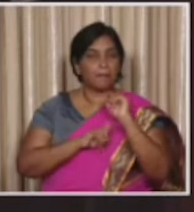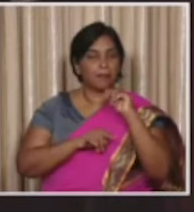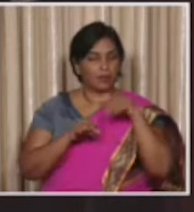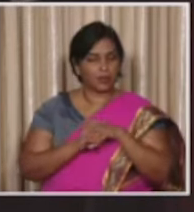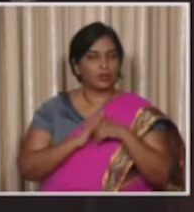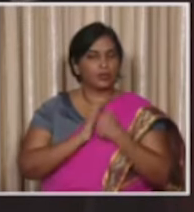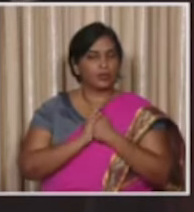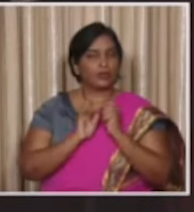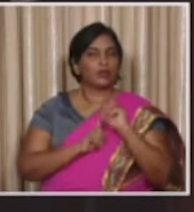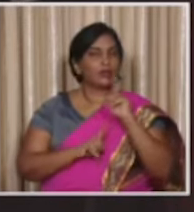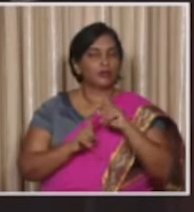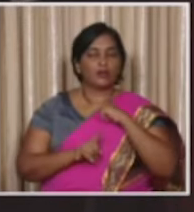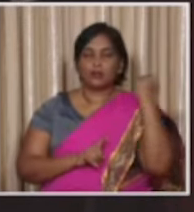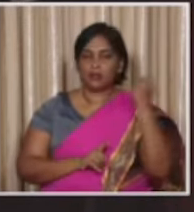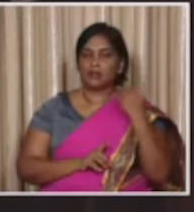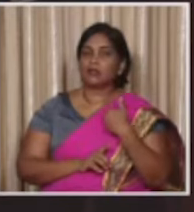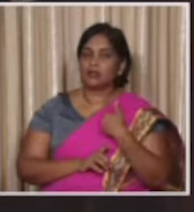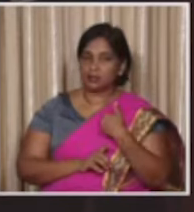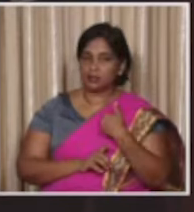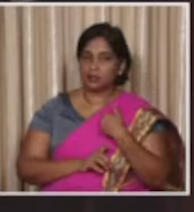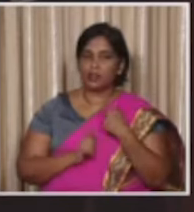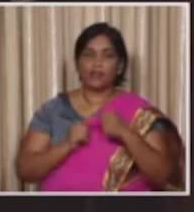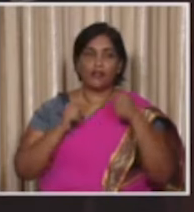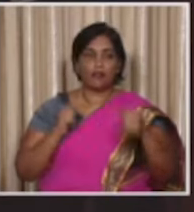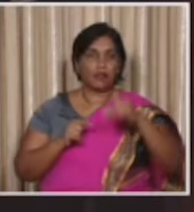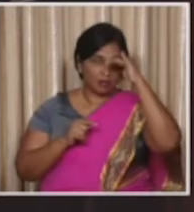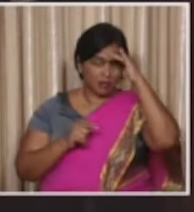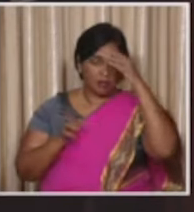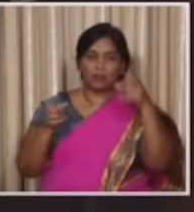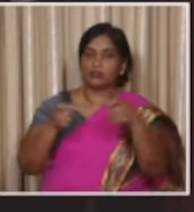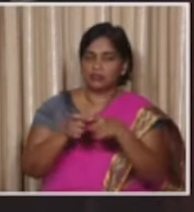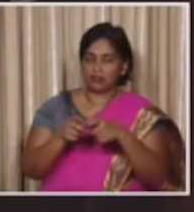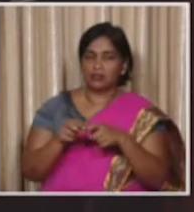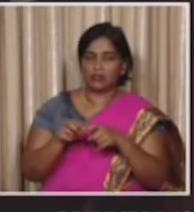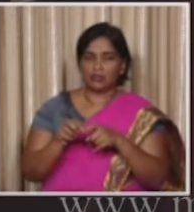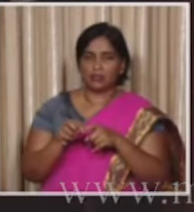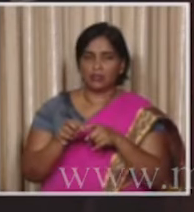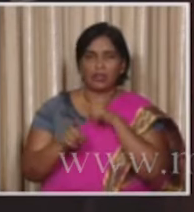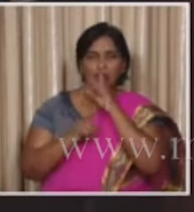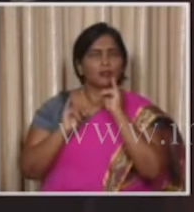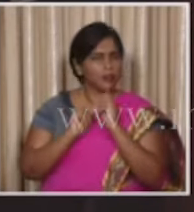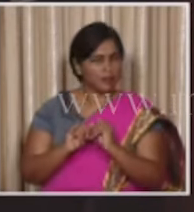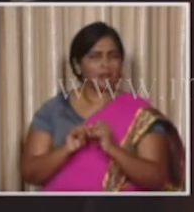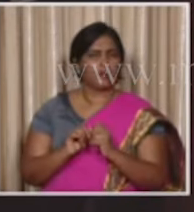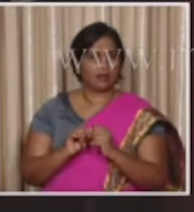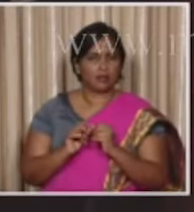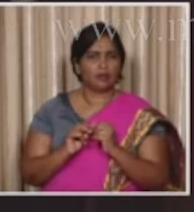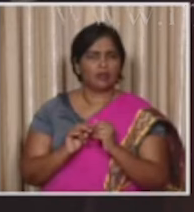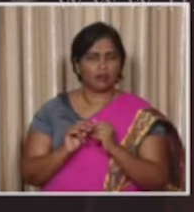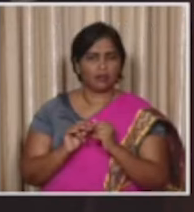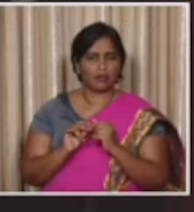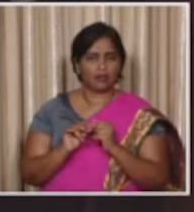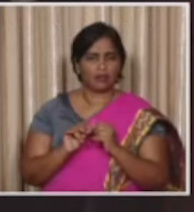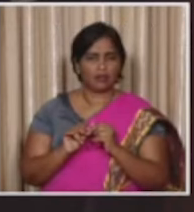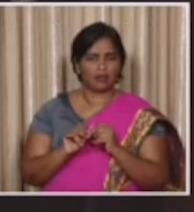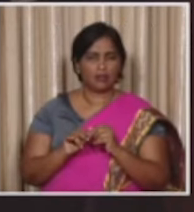මේ උත්තරීතර සභාවේ කතා කරනකොට අපි විශේෂයෙන් විපක්ෂ නායකතුමා එක්ක. එහෙම කතා කරින්නක හොඳ නැහැ. අපි කතා කරන්නේ